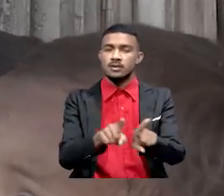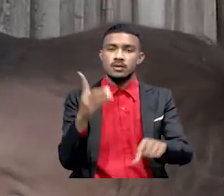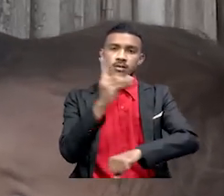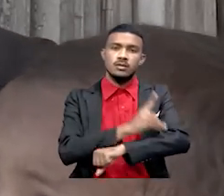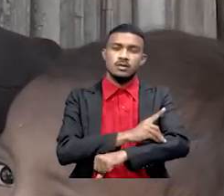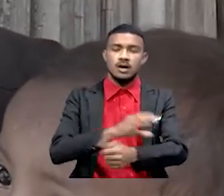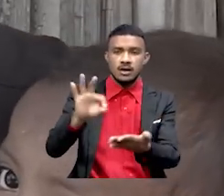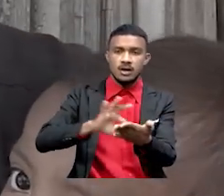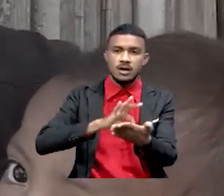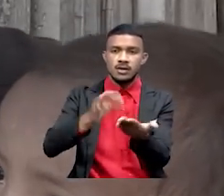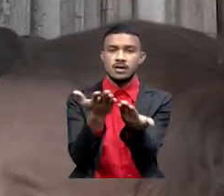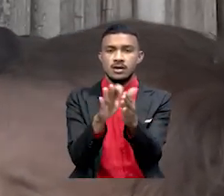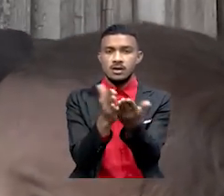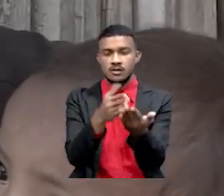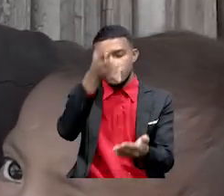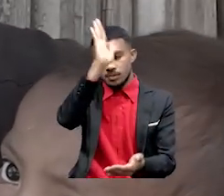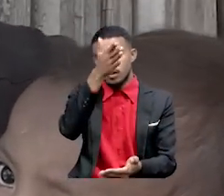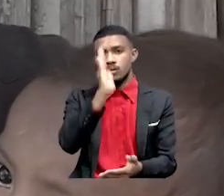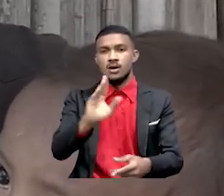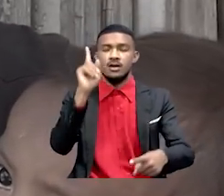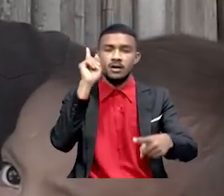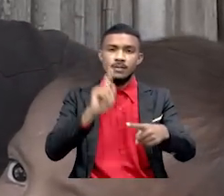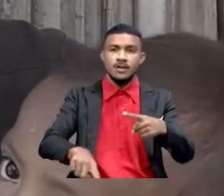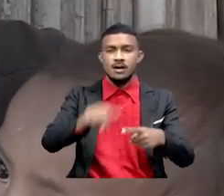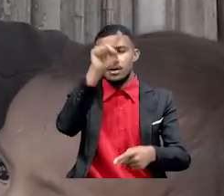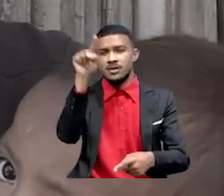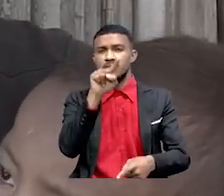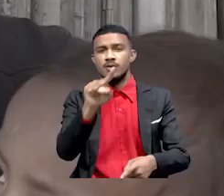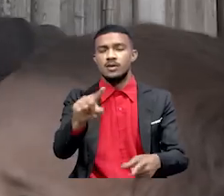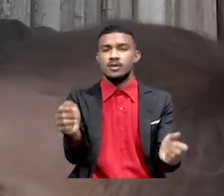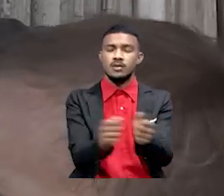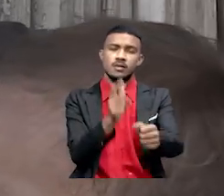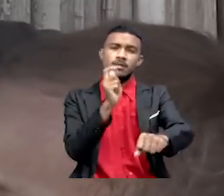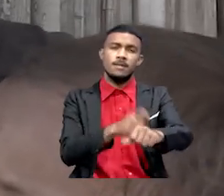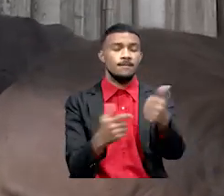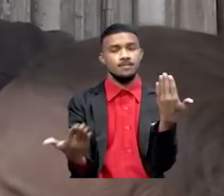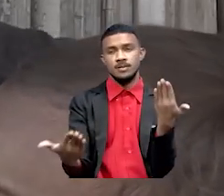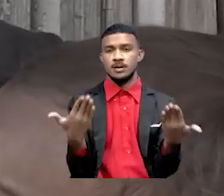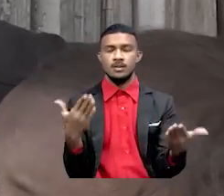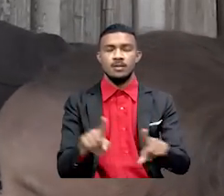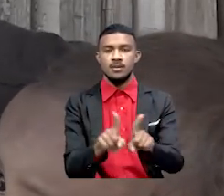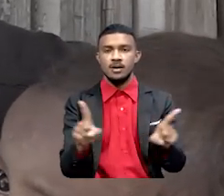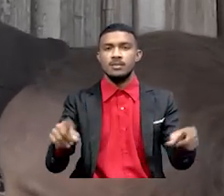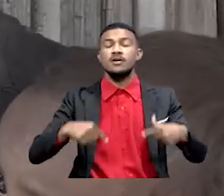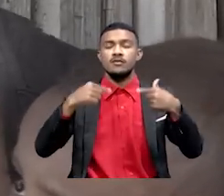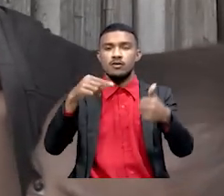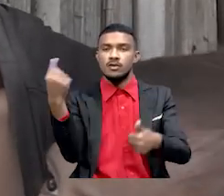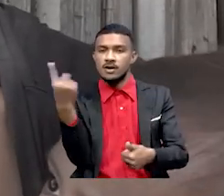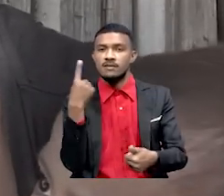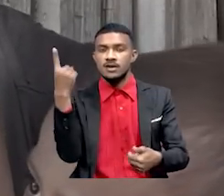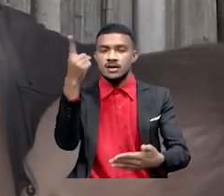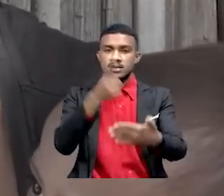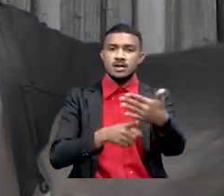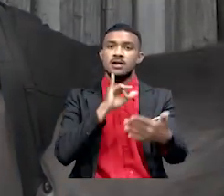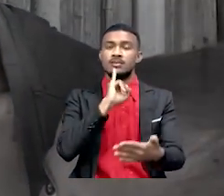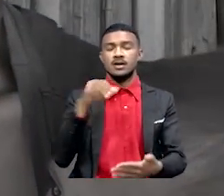livro maromak niang katak, labele duvida no kualker situasaun. Maybe, hato o nafaten saida mak ita